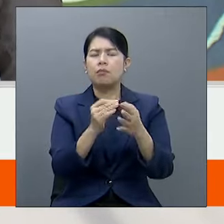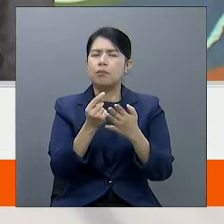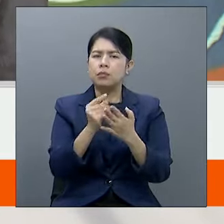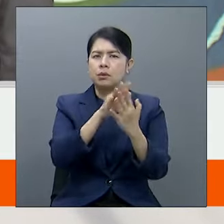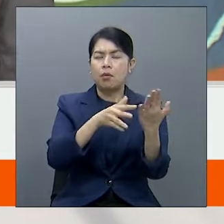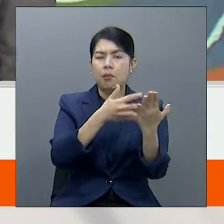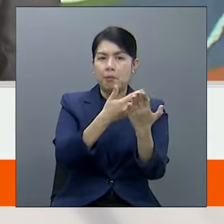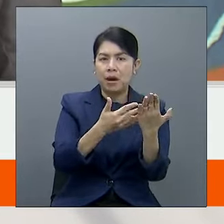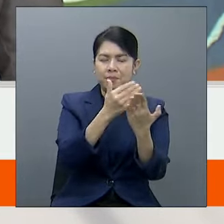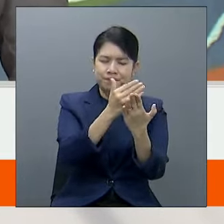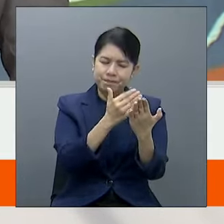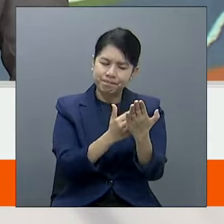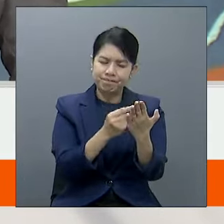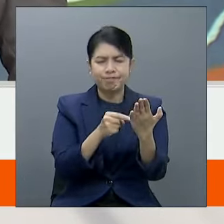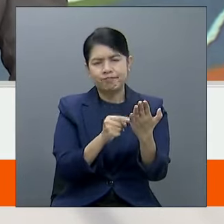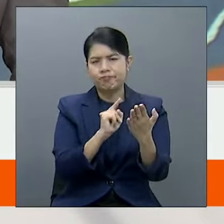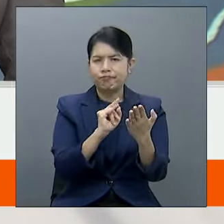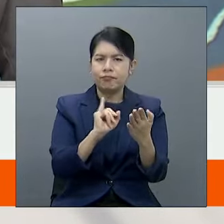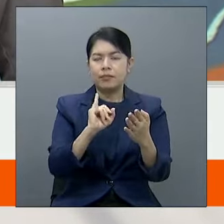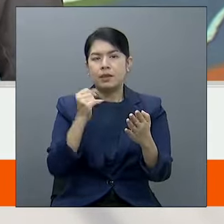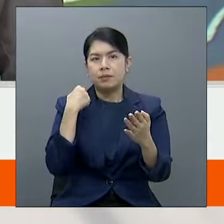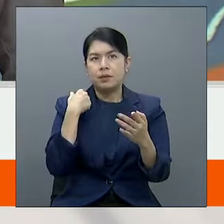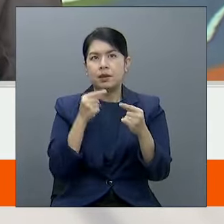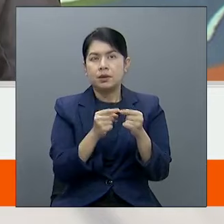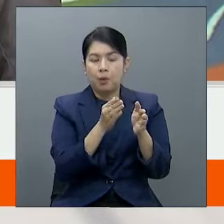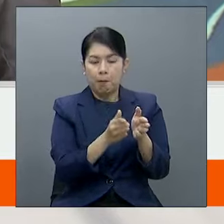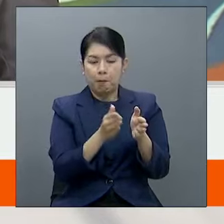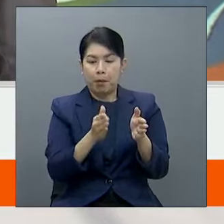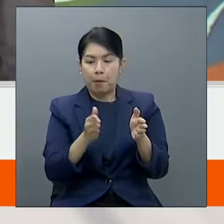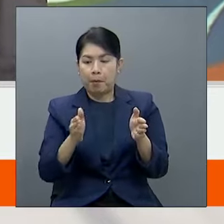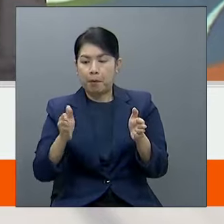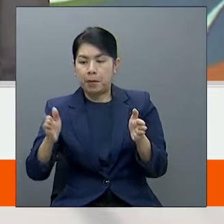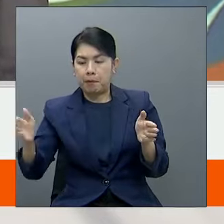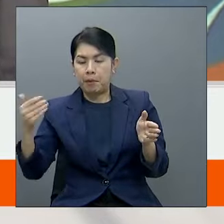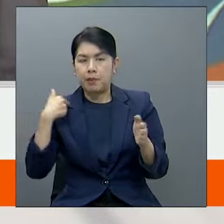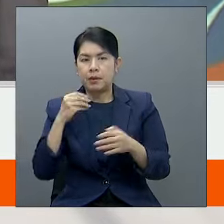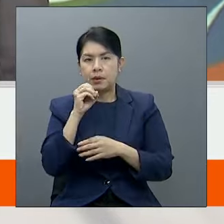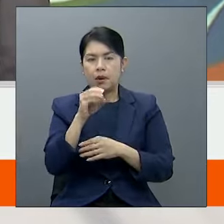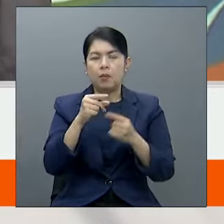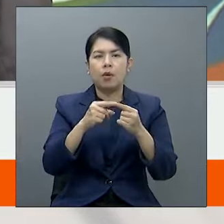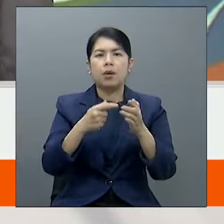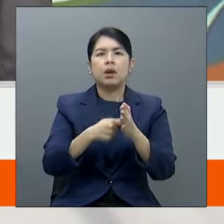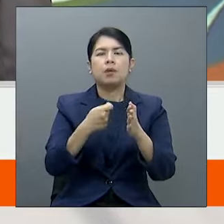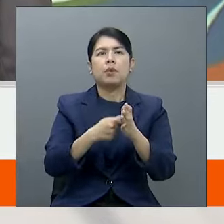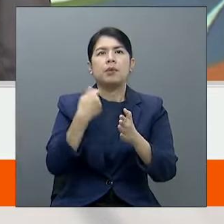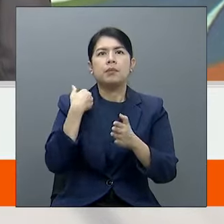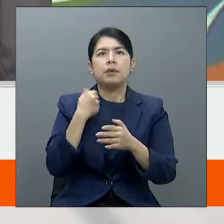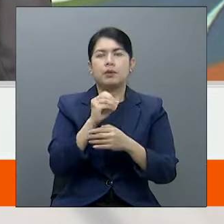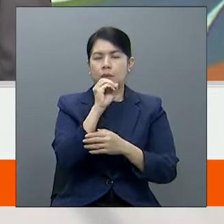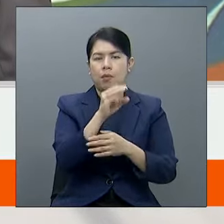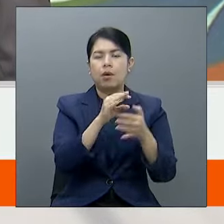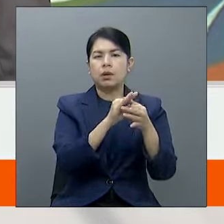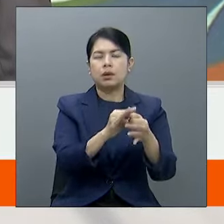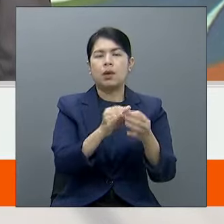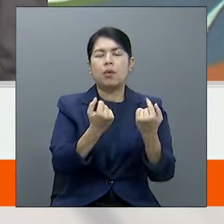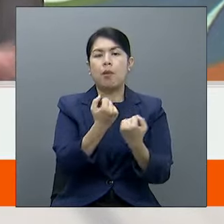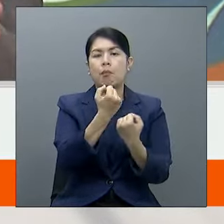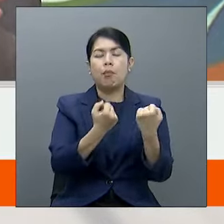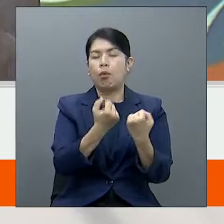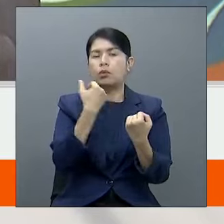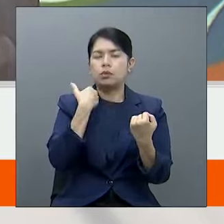ผนที่ไม่รัดกุมหรือเปล่าเป็นการขยายเลนไปเรื่อยๆโดยอ้างถึงเหตุผลว่าการเจริญเติบโตระหว่างเมื